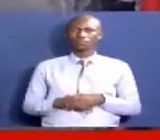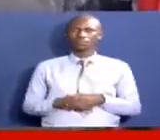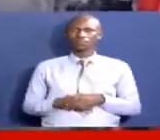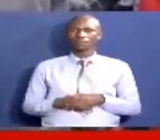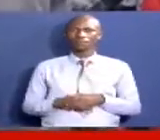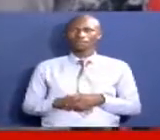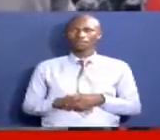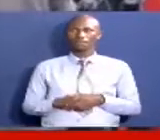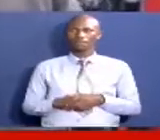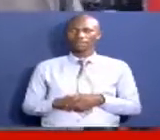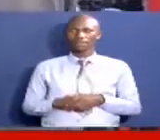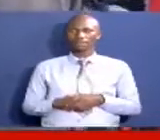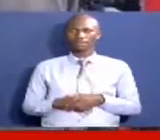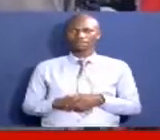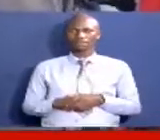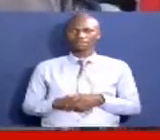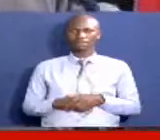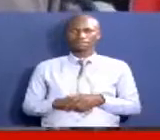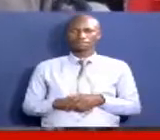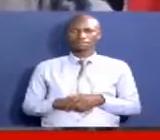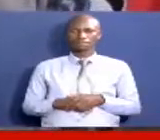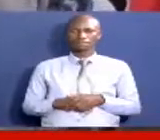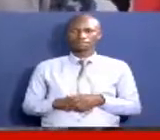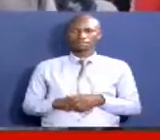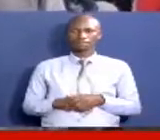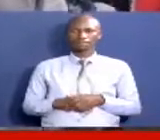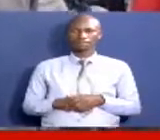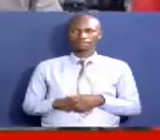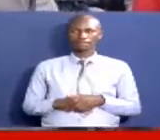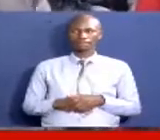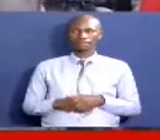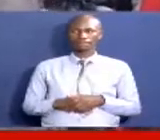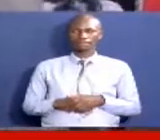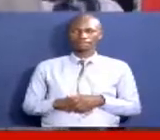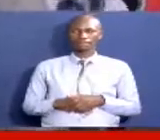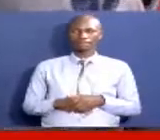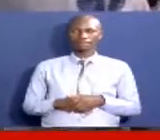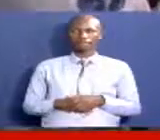Mamumo TV. Nita wa Alex Kitheka wa Manzia.